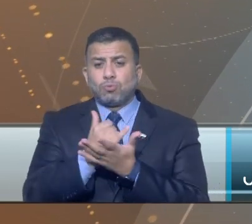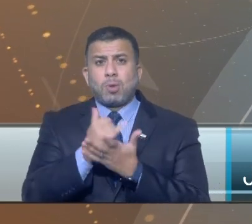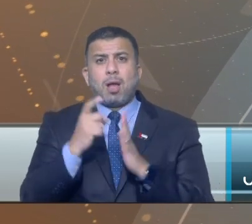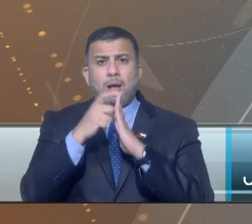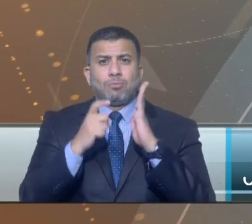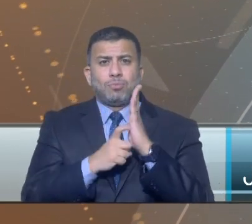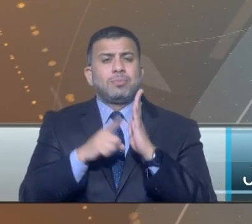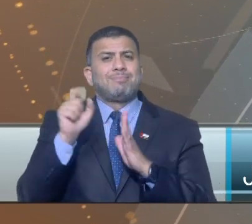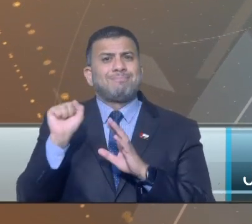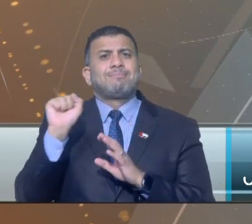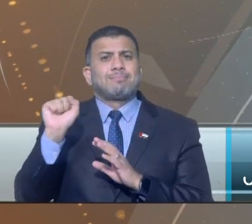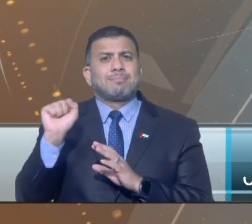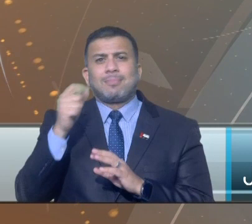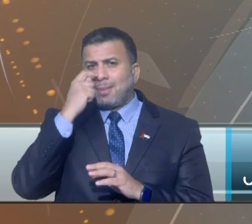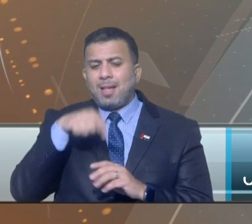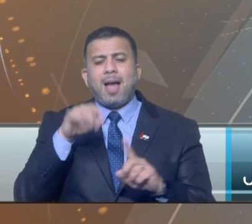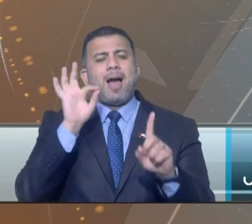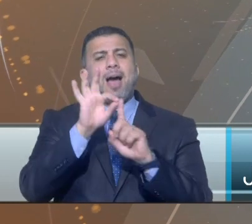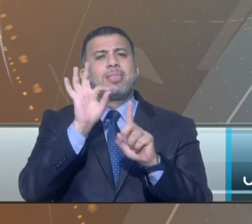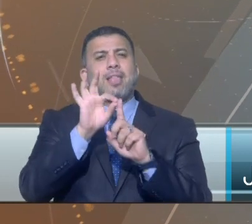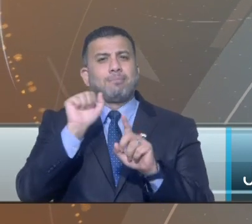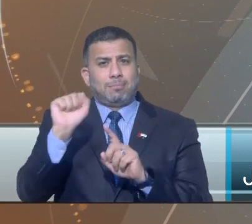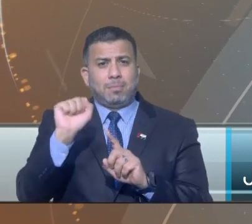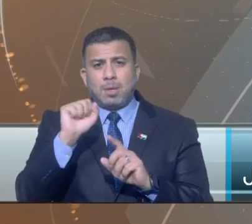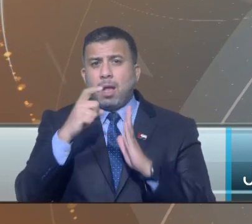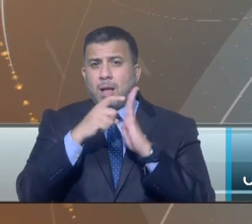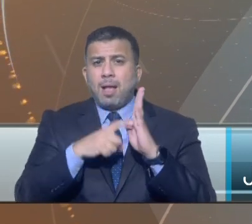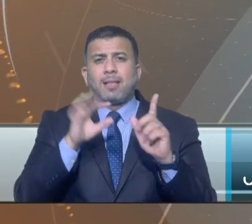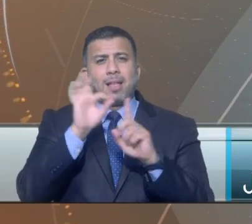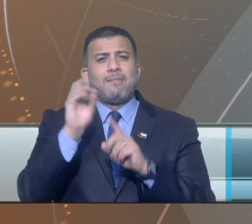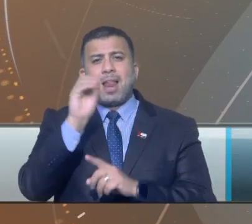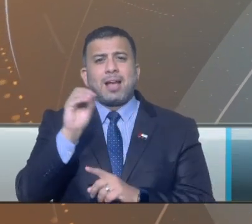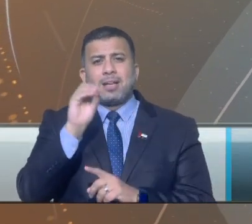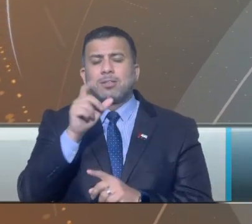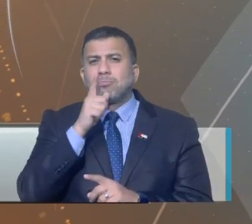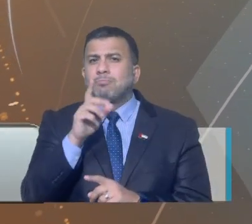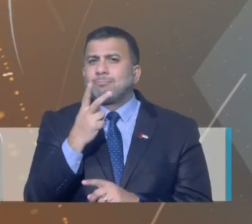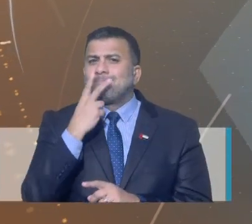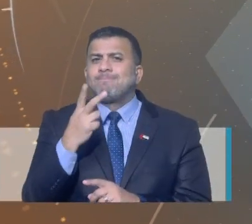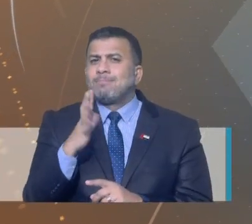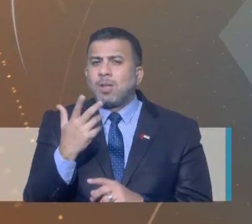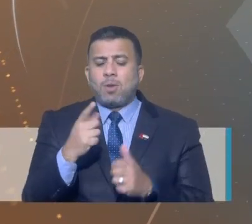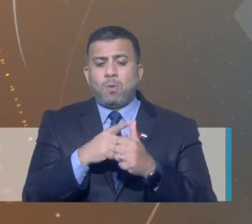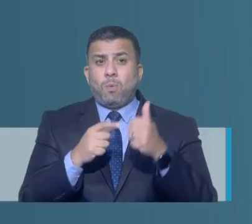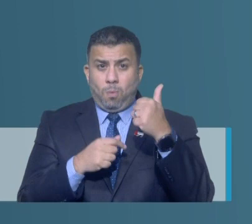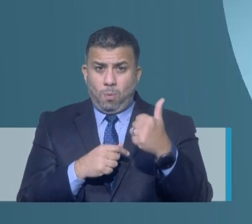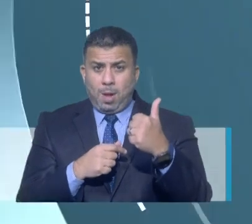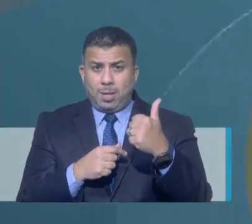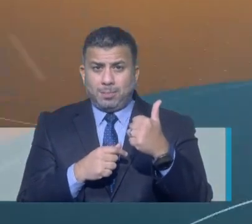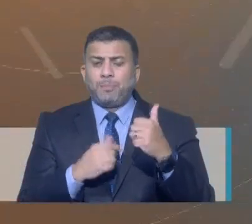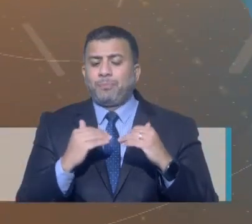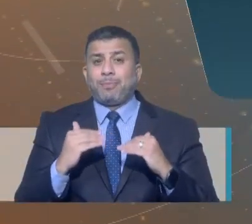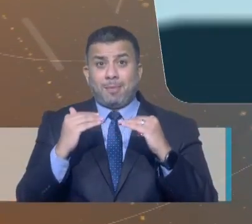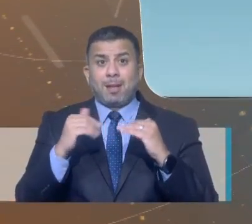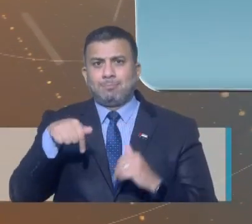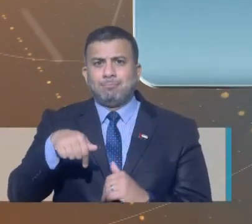القانونيه اللازمه لتحقيق اهدافها ووفقا للمرسوم تهدف الهيئه الى تحقيق ما يلي وهو